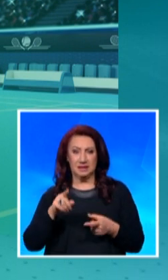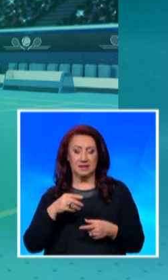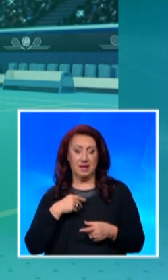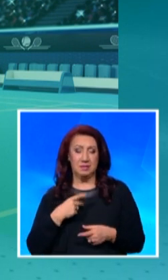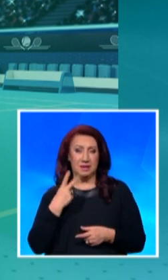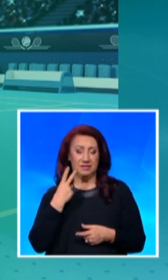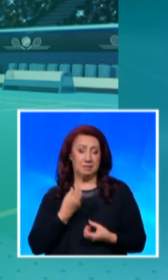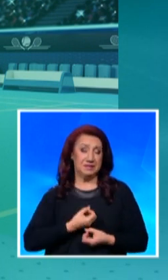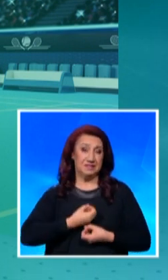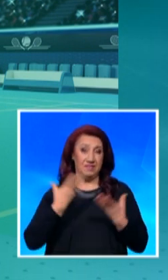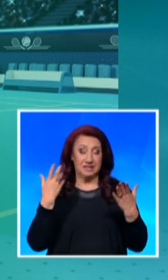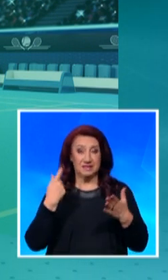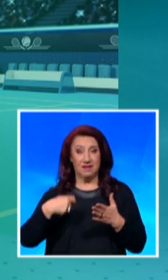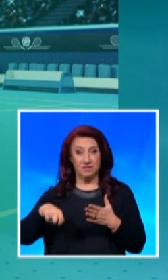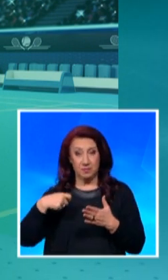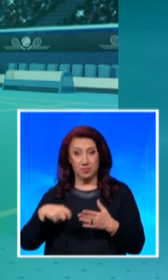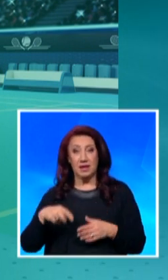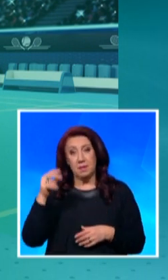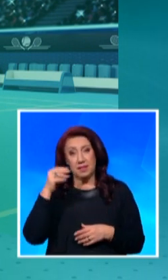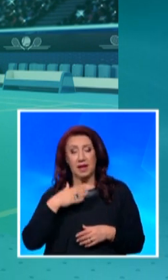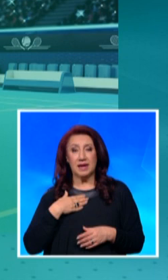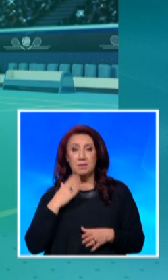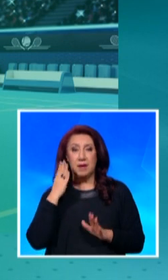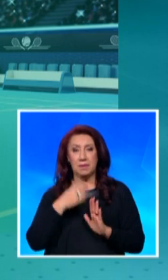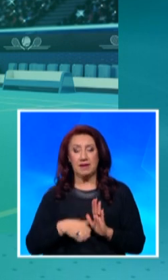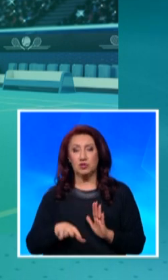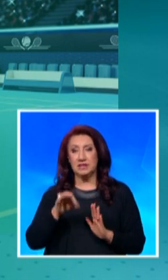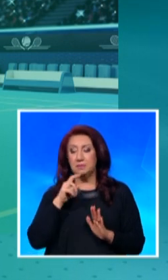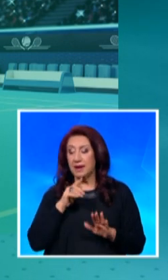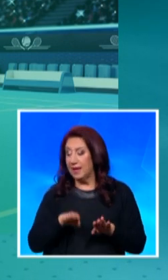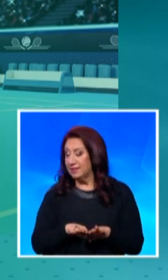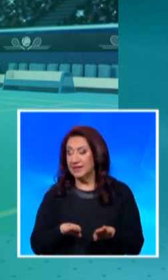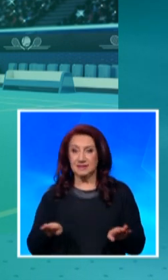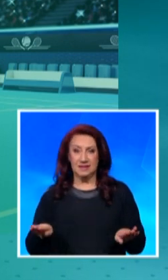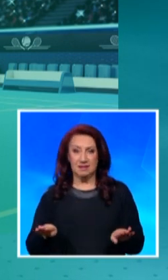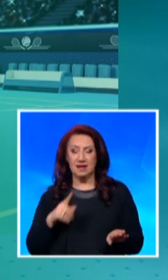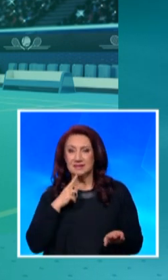ранг листа. България има право да избере настилката за двобоя, който ще се играе през месец септември.